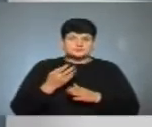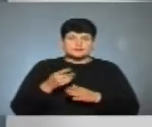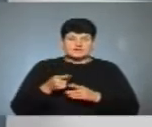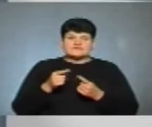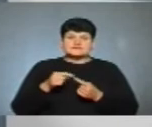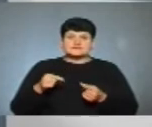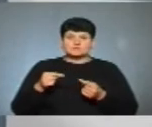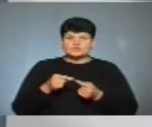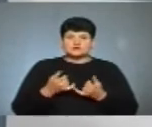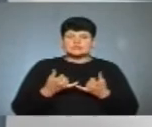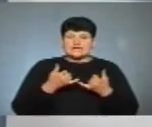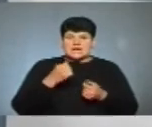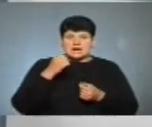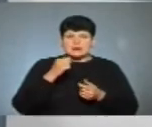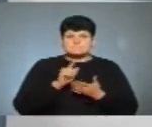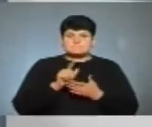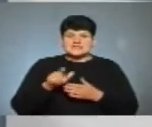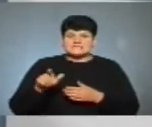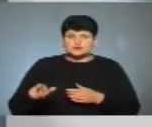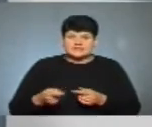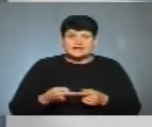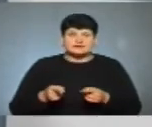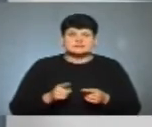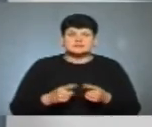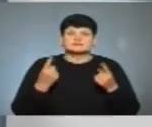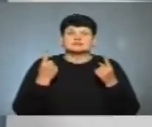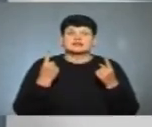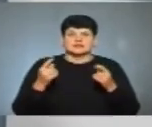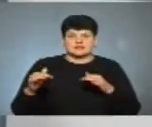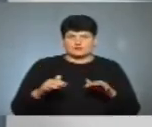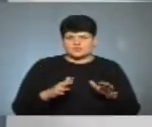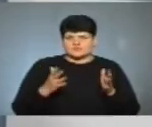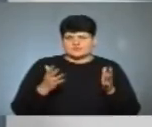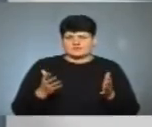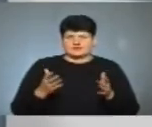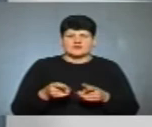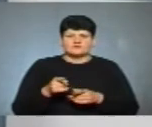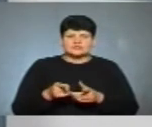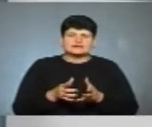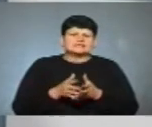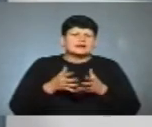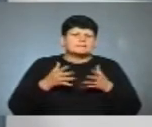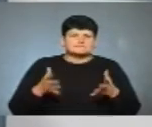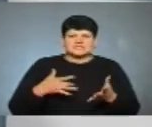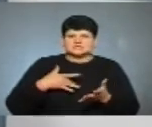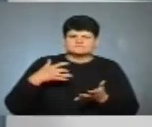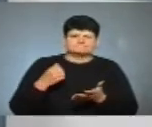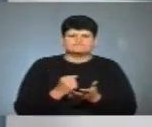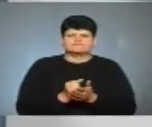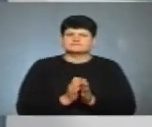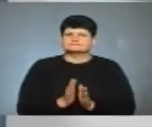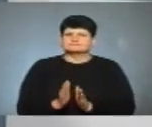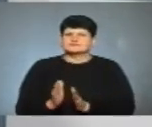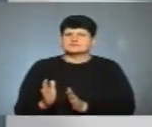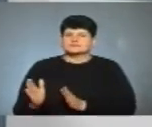для пенсіонерів це ціла подія, скажімо так, і вони переважно найбільш дисциплінованіша